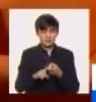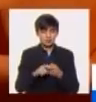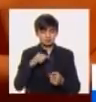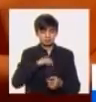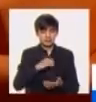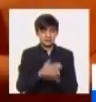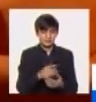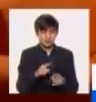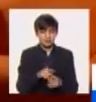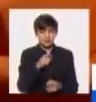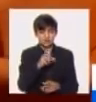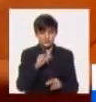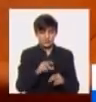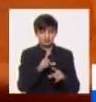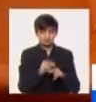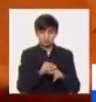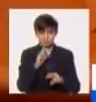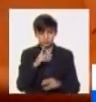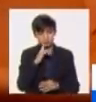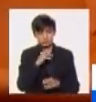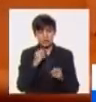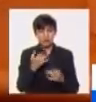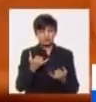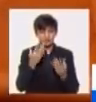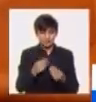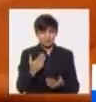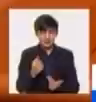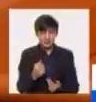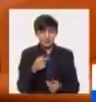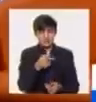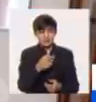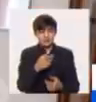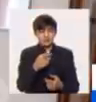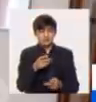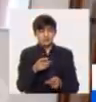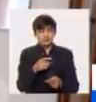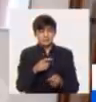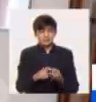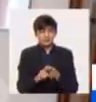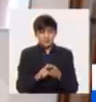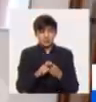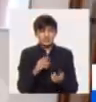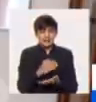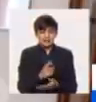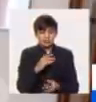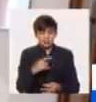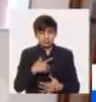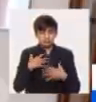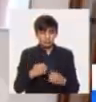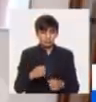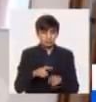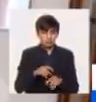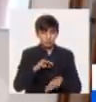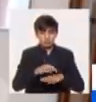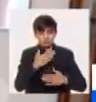Қазіргі күнде соңғы редакция бойынша солай. Көп деген дәлелді осындай нелер бар. Әдебиетте